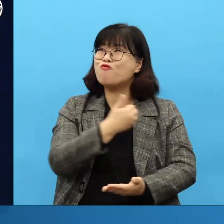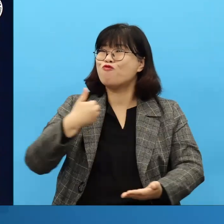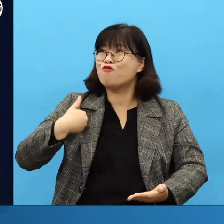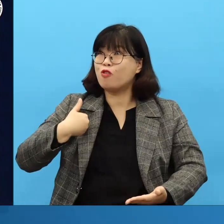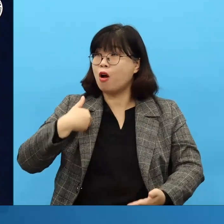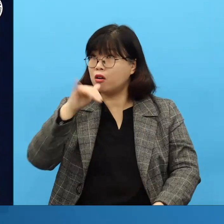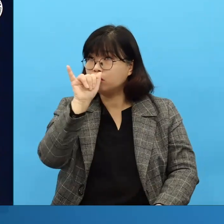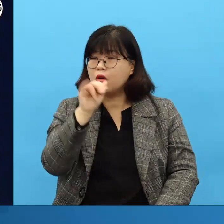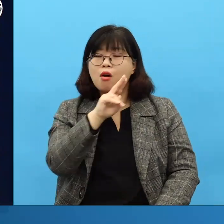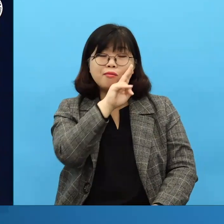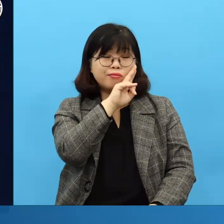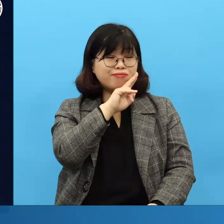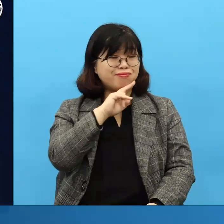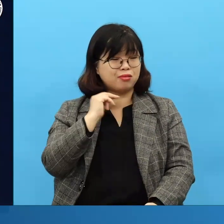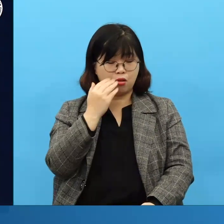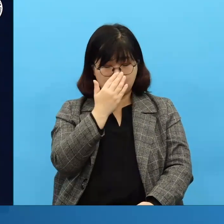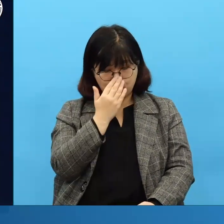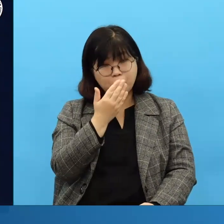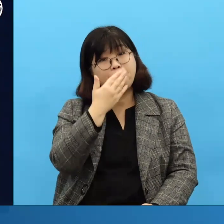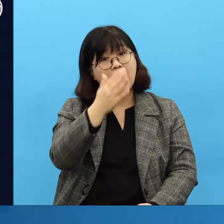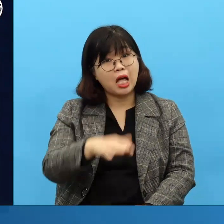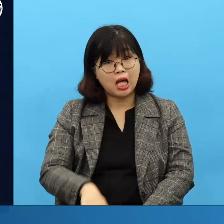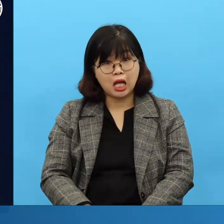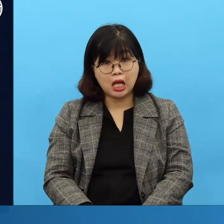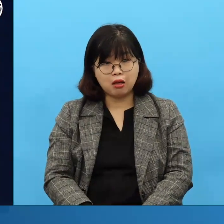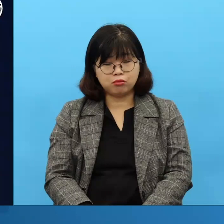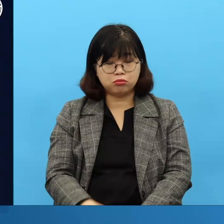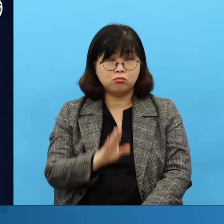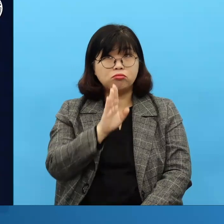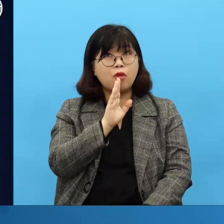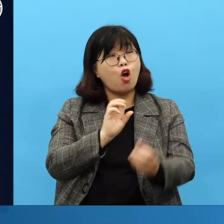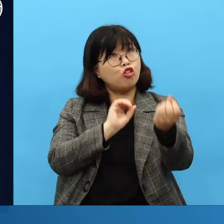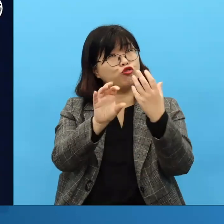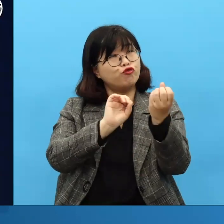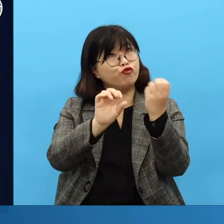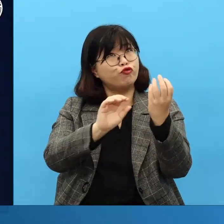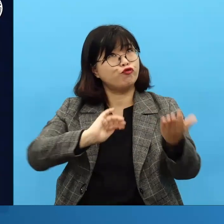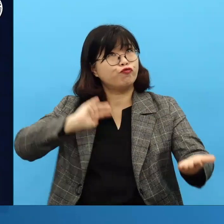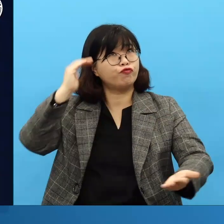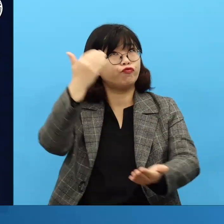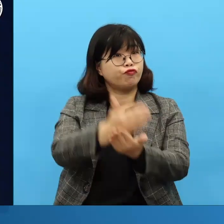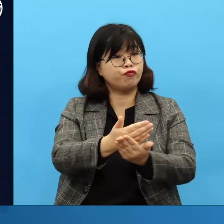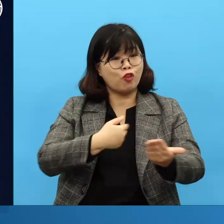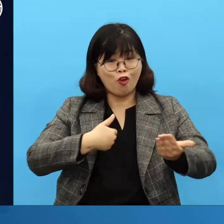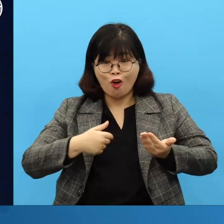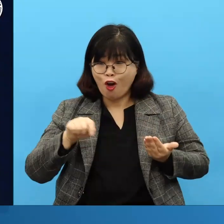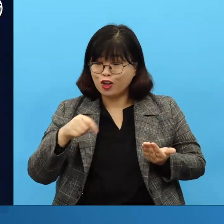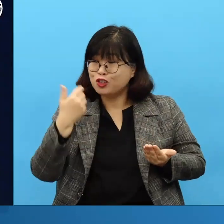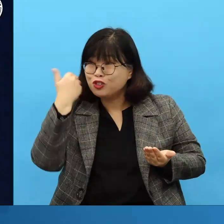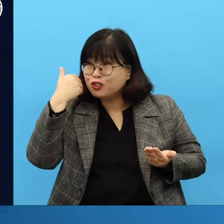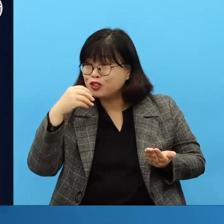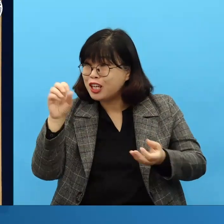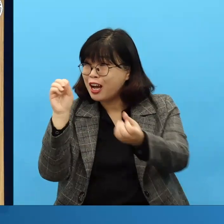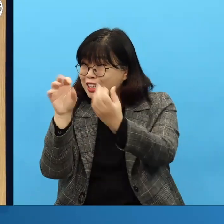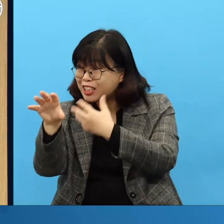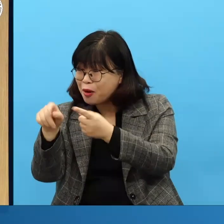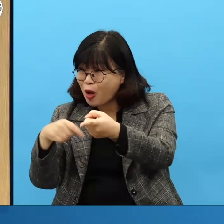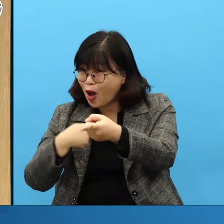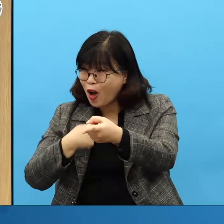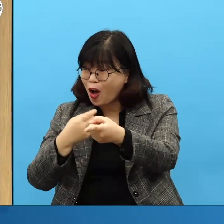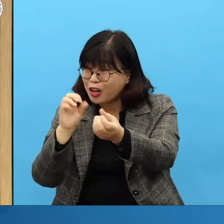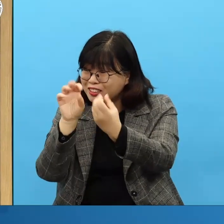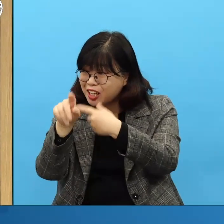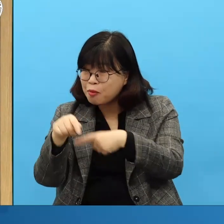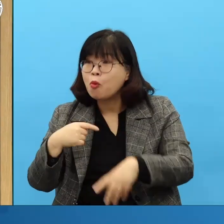choice but to 내가 be 진짜 humble. 응답받으면 시기 질투도 안 생겨. 왜 진짜 응답받았으니까. If you receive genuine answers, you don't have envy or jealousy because there's no need for it. 내가